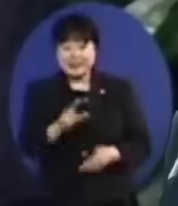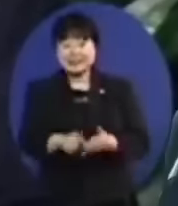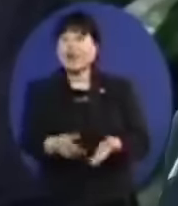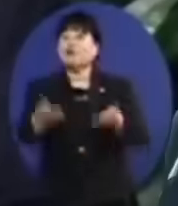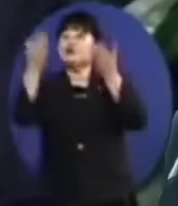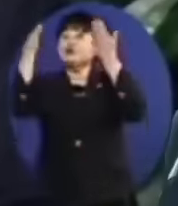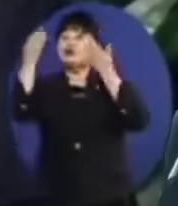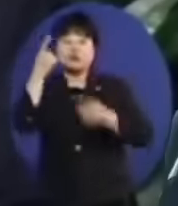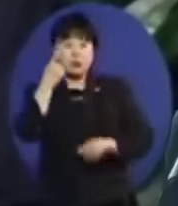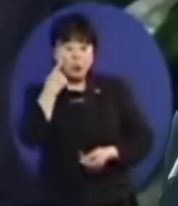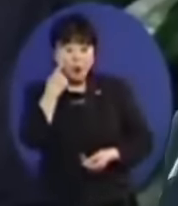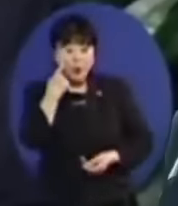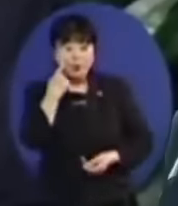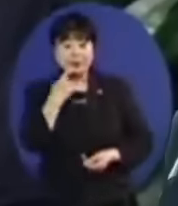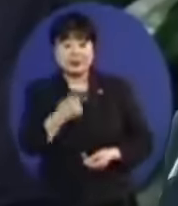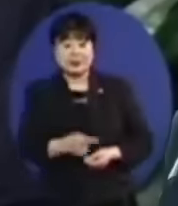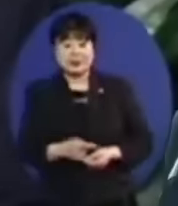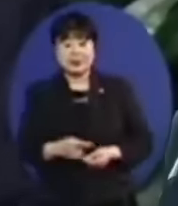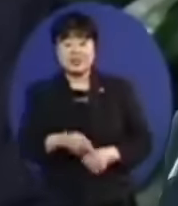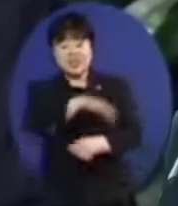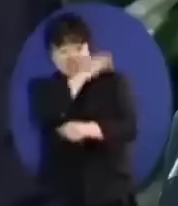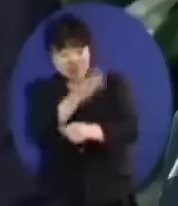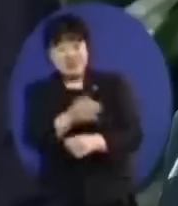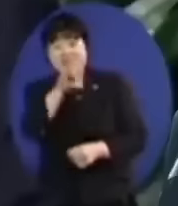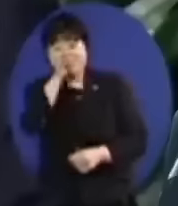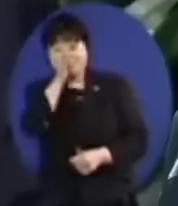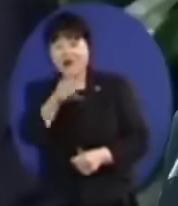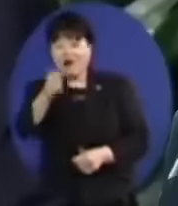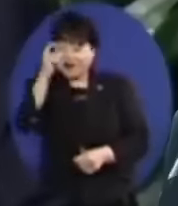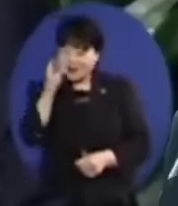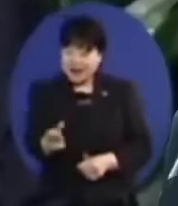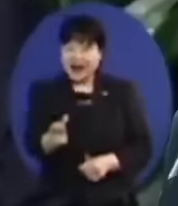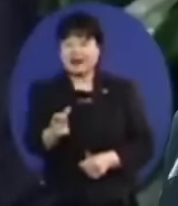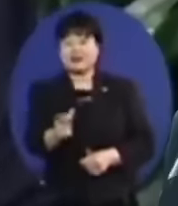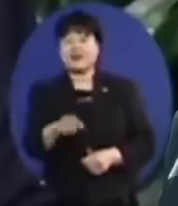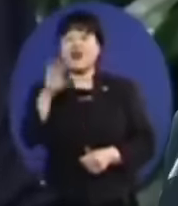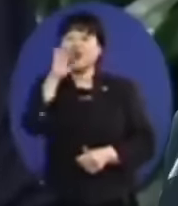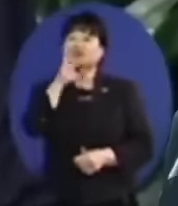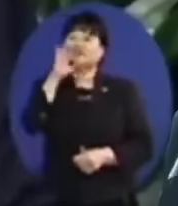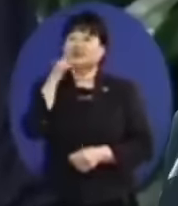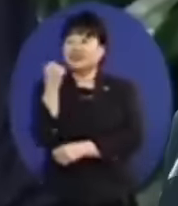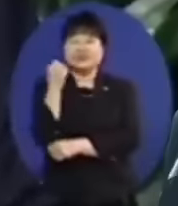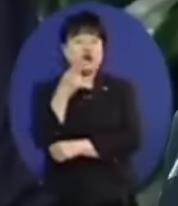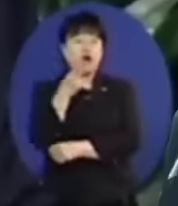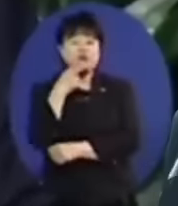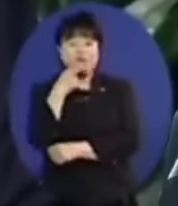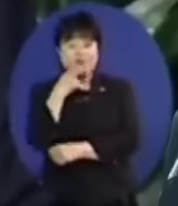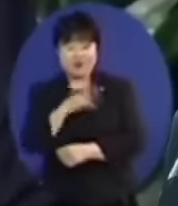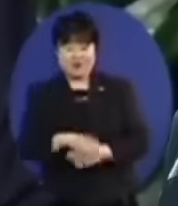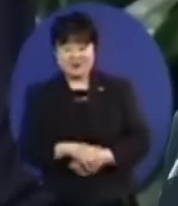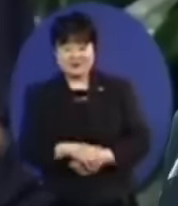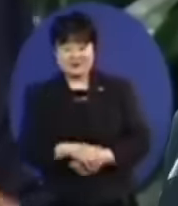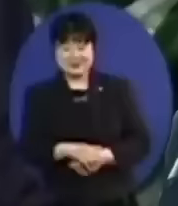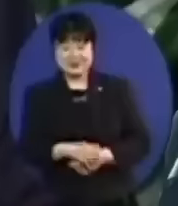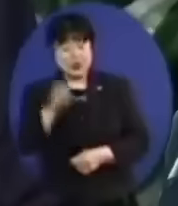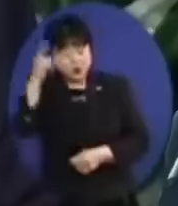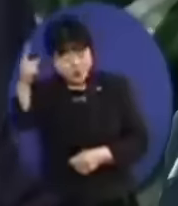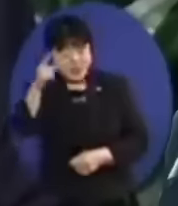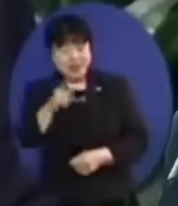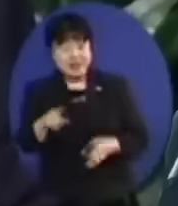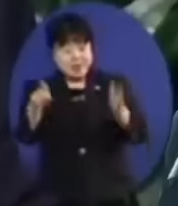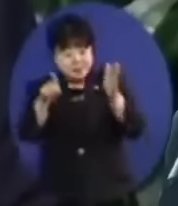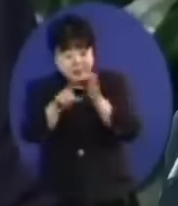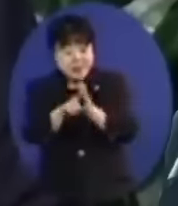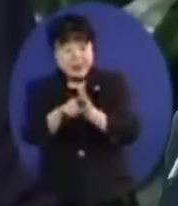보면 능력 있고 강하고 흔들리지 아니하고 위대한